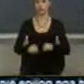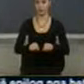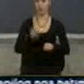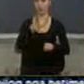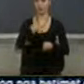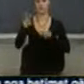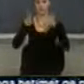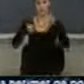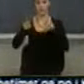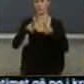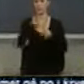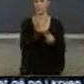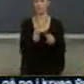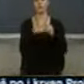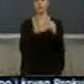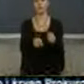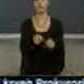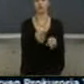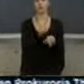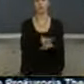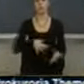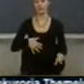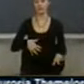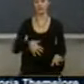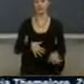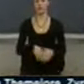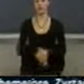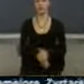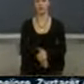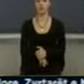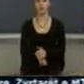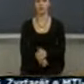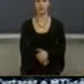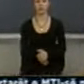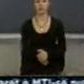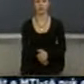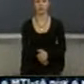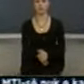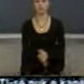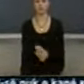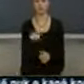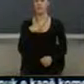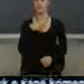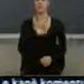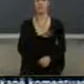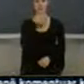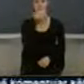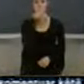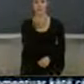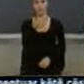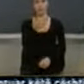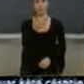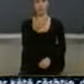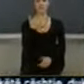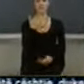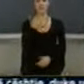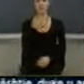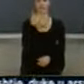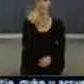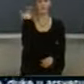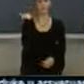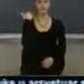sigurisht do të jasjel këti kuvendit për aprovim. Me këtë rast, duhet të eksuar edhe faktin tjetër, se para